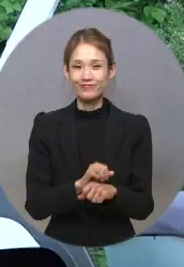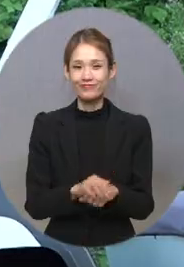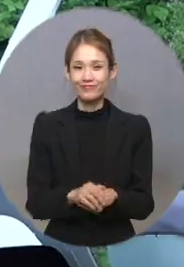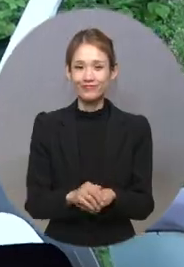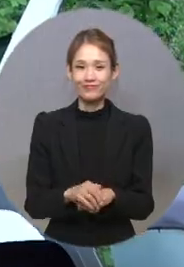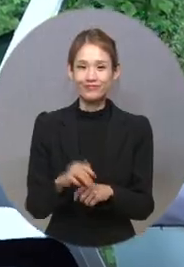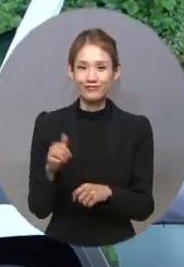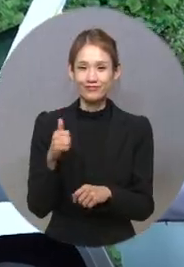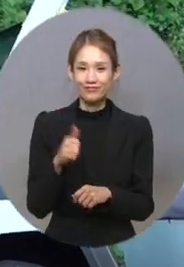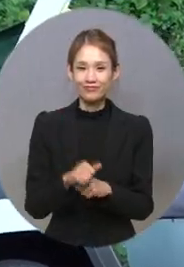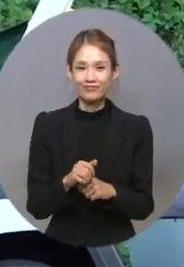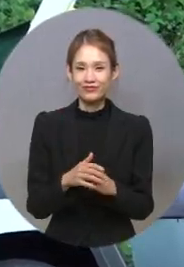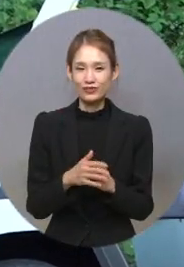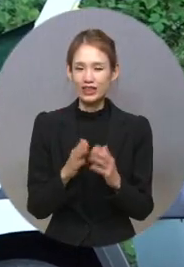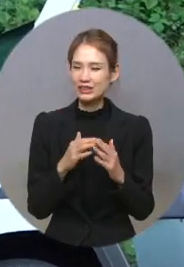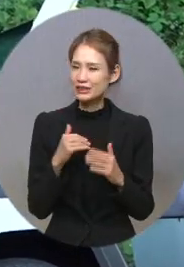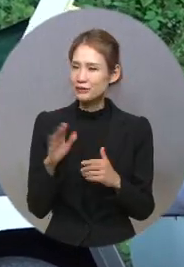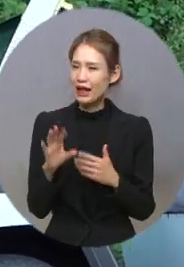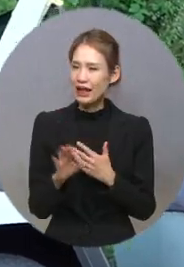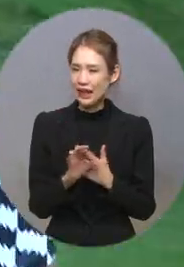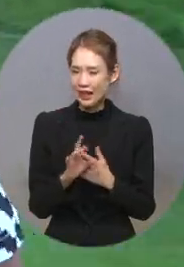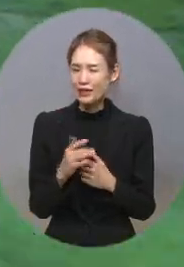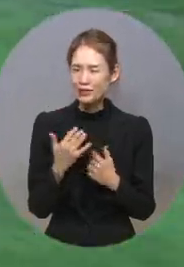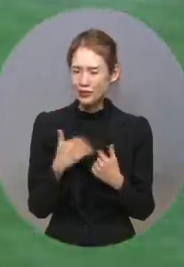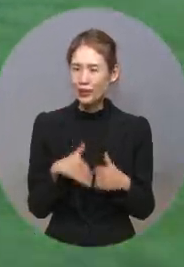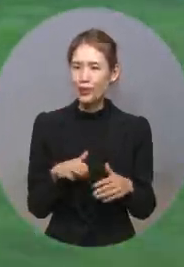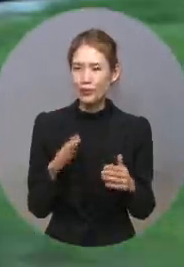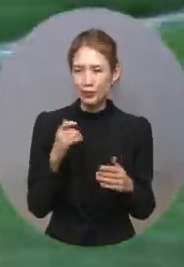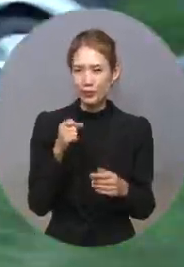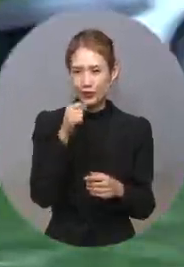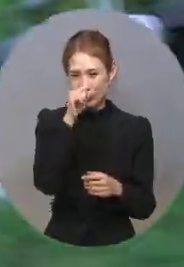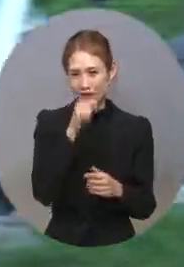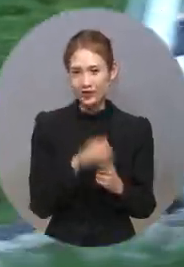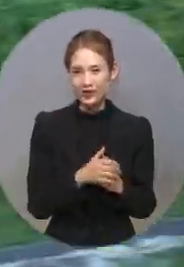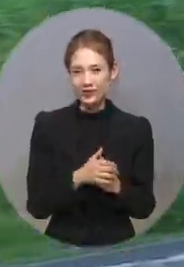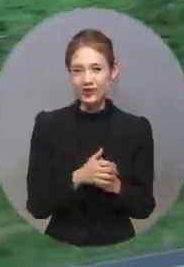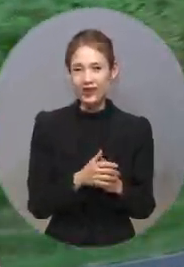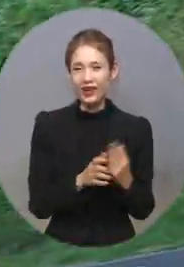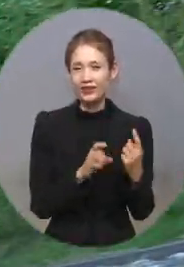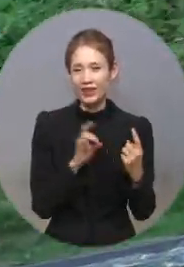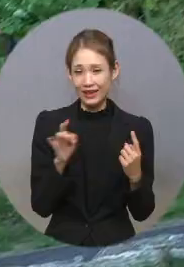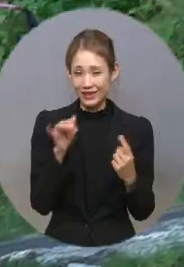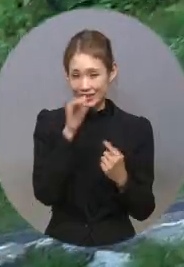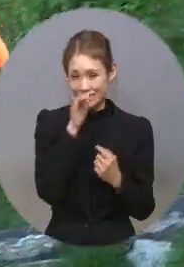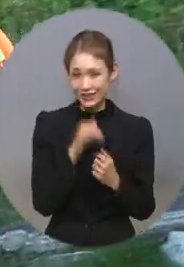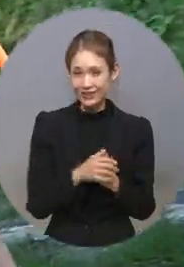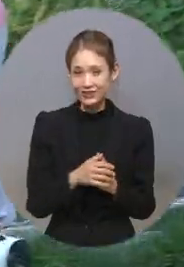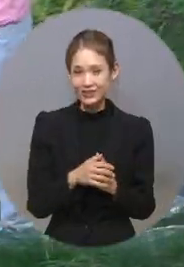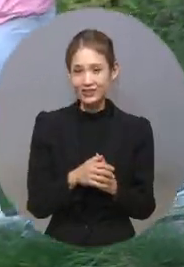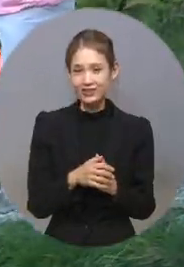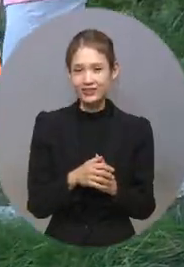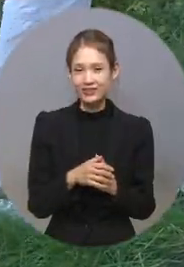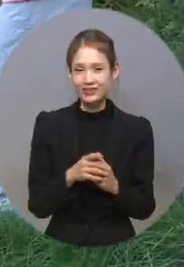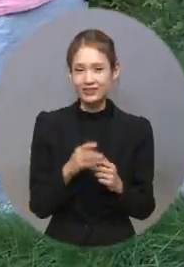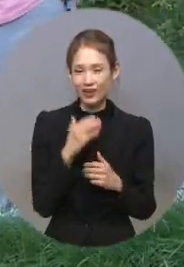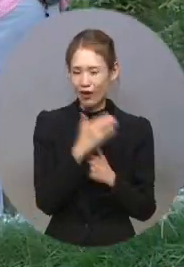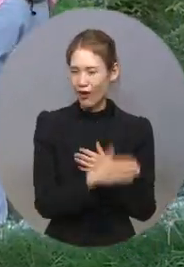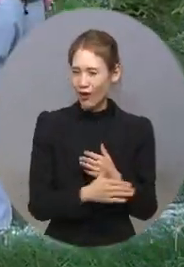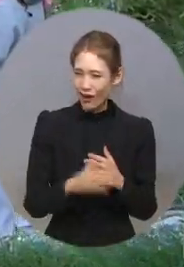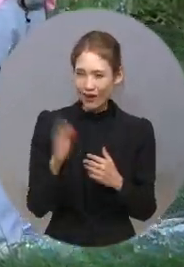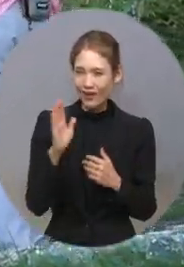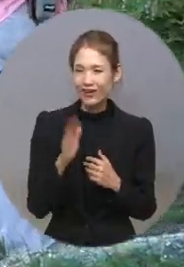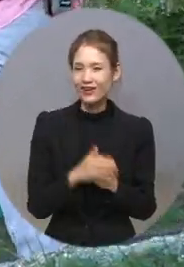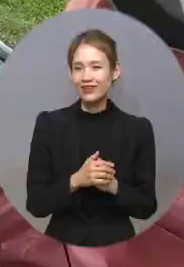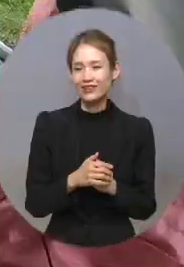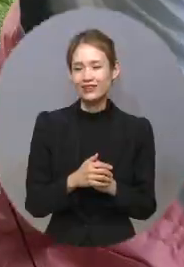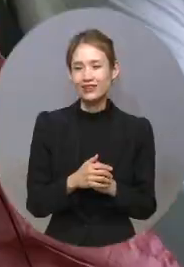나이스. 아, 꼭 집 갈 때 되면 몸 풀리는 사람 있던데. 아니야, 계속 이렇게 하나씩은 쳤어. 전체적으로 못 쳐서 그렇지. 와, 나이스. 좋아